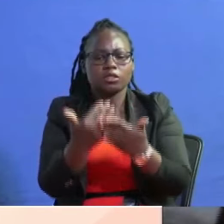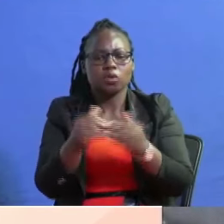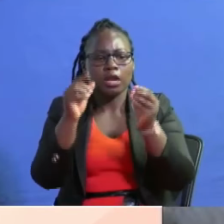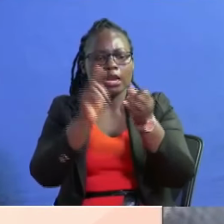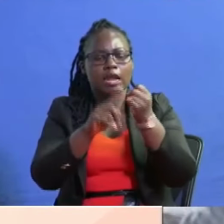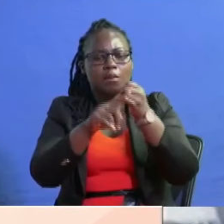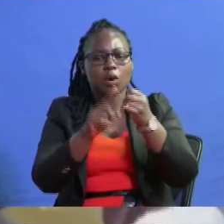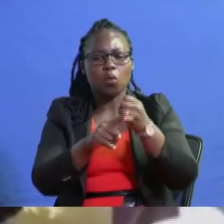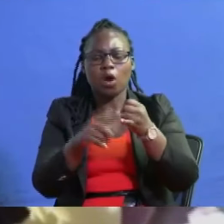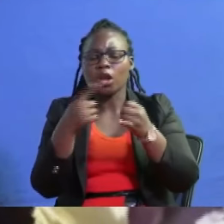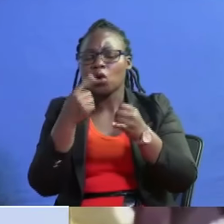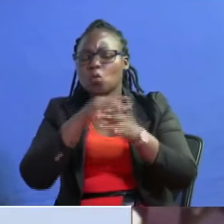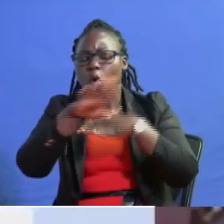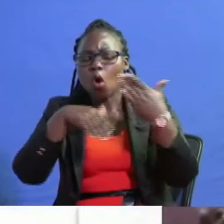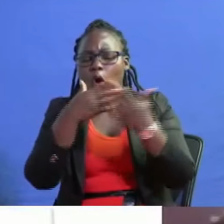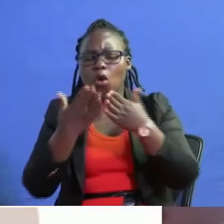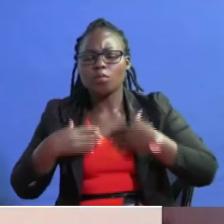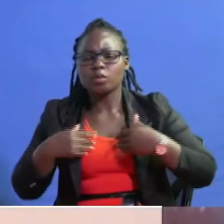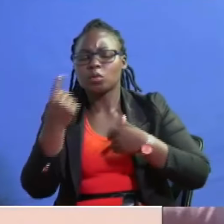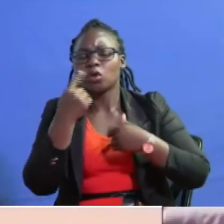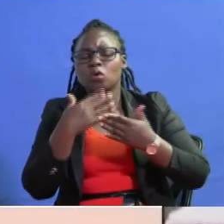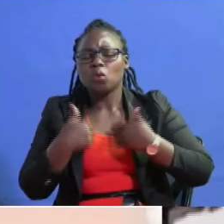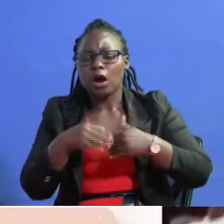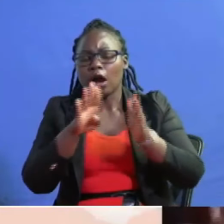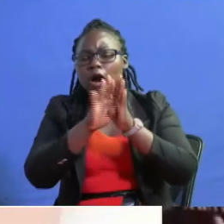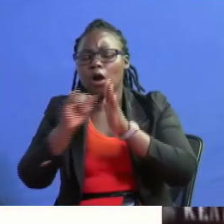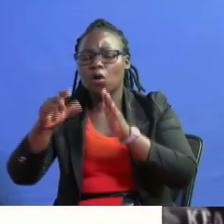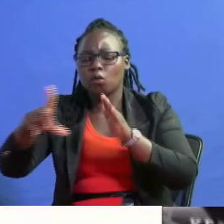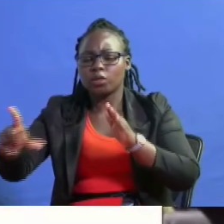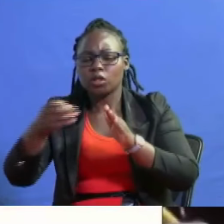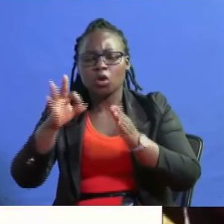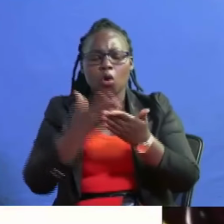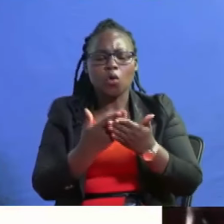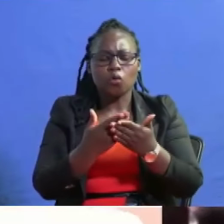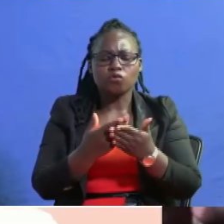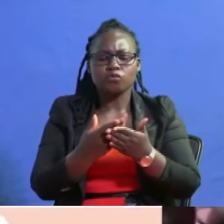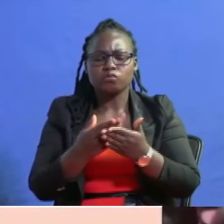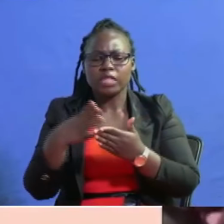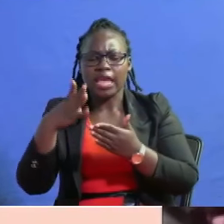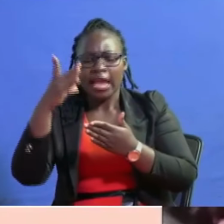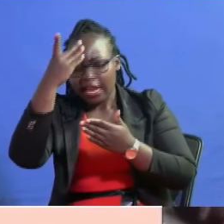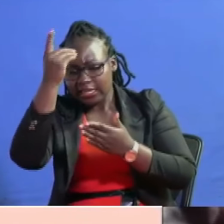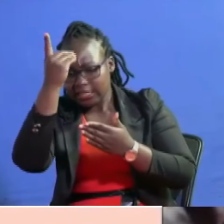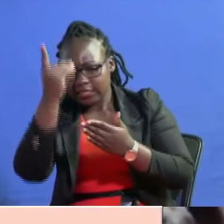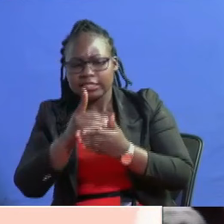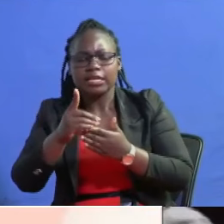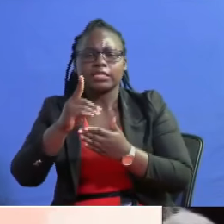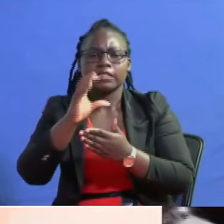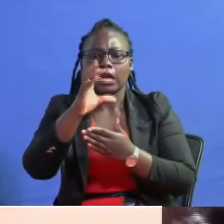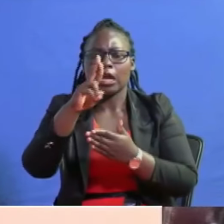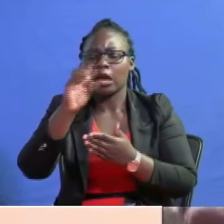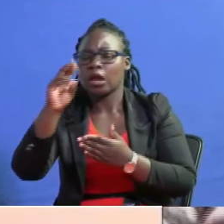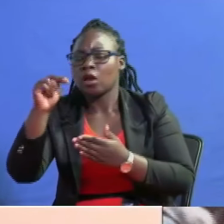one, wale watu wote wako na bill ya mambo ya chronic illness. Sasa tutakuwa na chronic illness